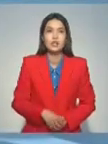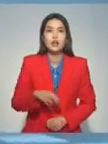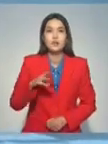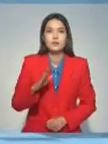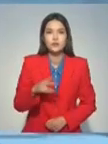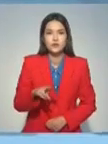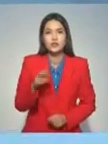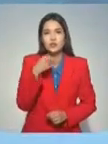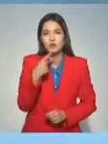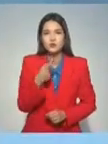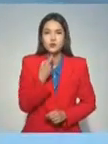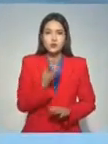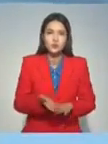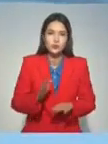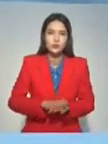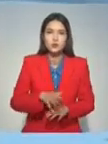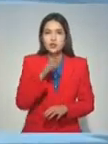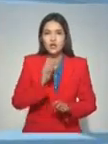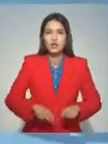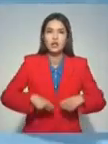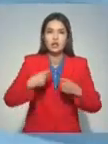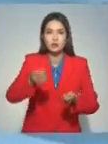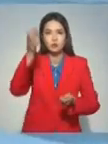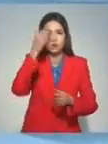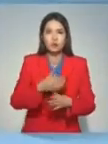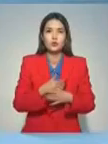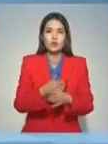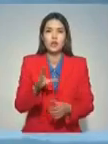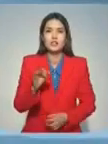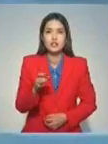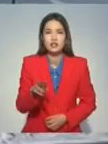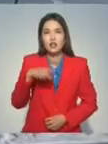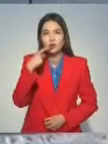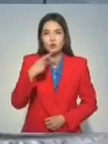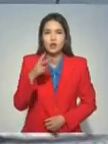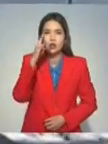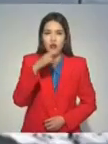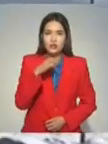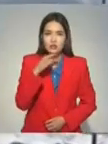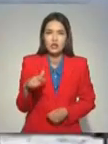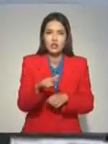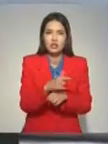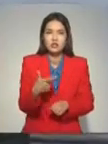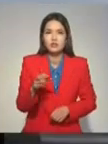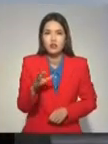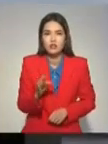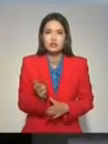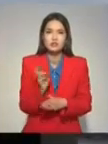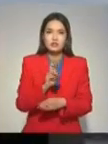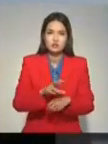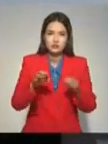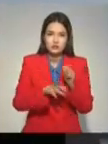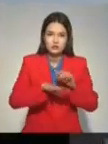В МВД рассказали о трудностях во время доставки гуманитарного груза в Сирию. Отмечу, казахстанские летчики-гвардейцы прибыли в зону